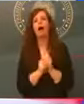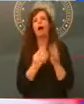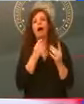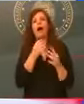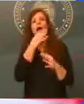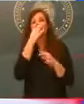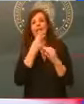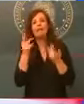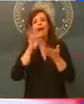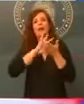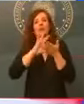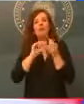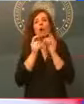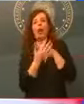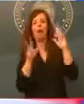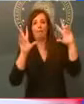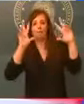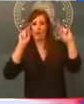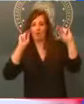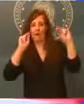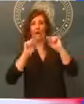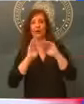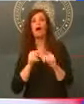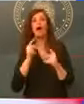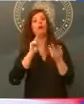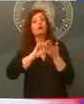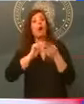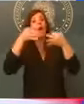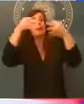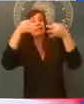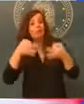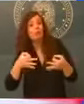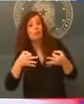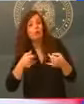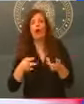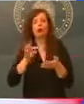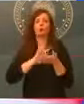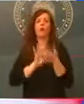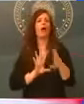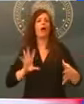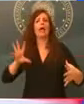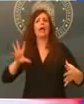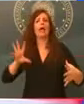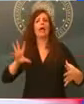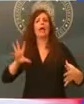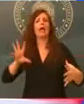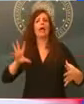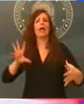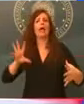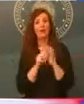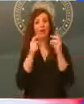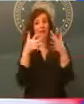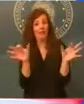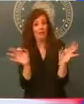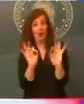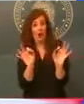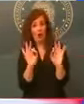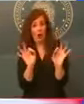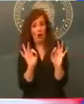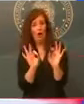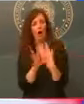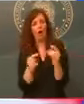moderna, più sicura, più inclusiva. Ma non sarà finito qui, perché vi preannuncio che